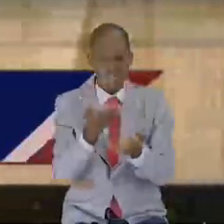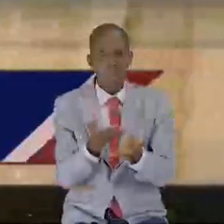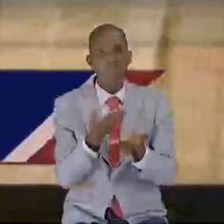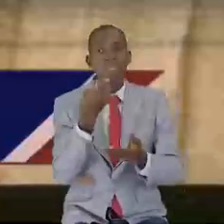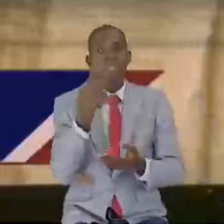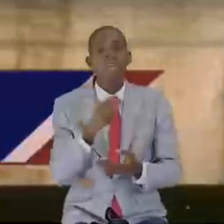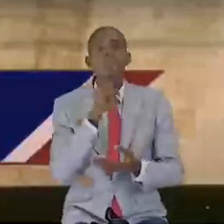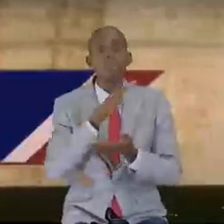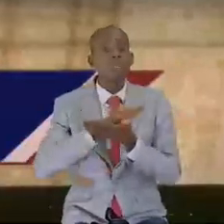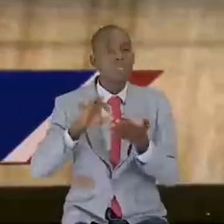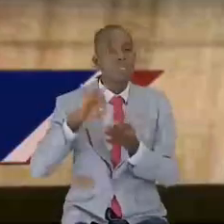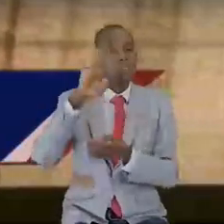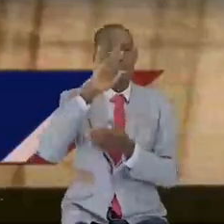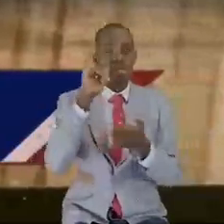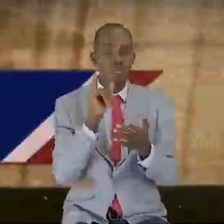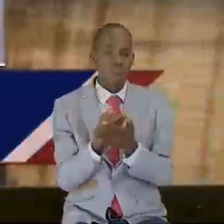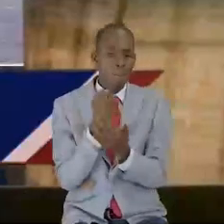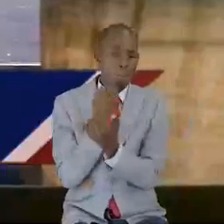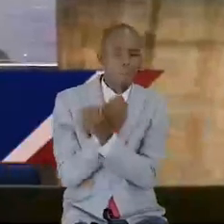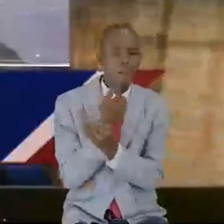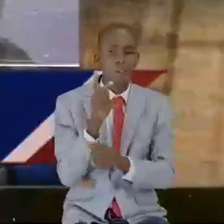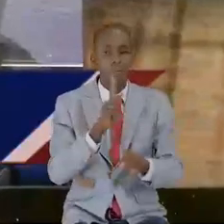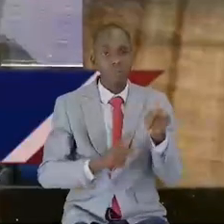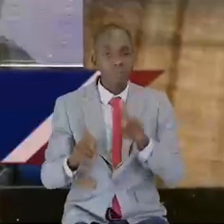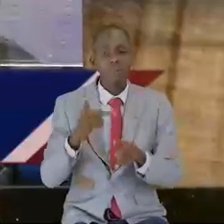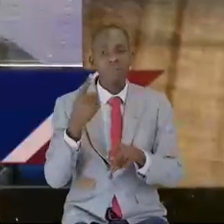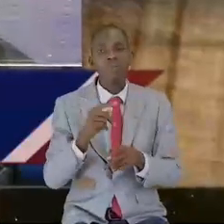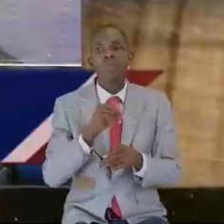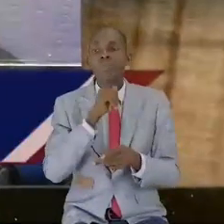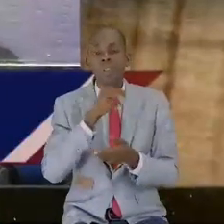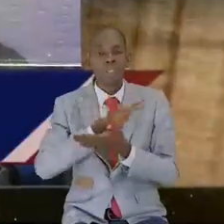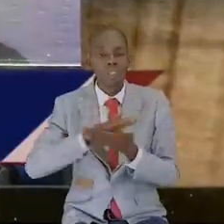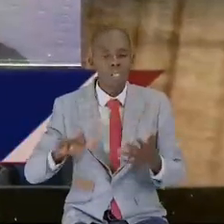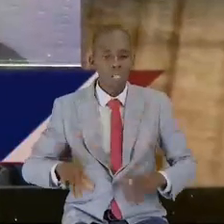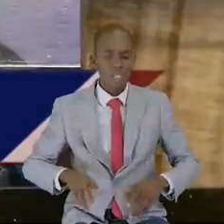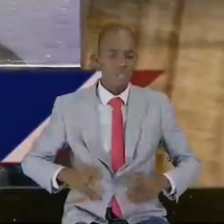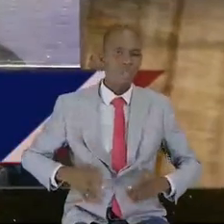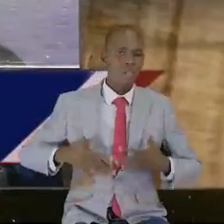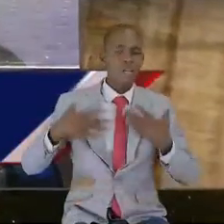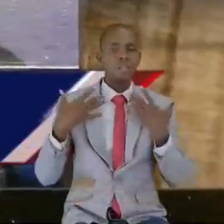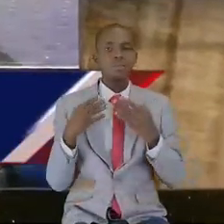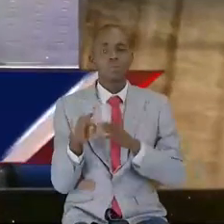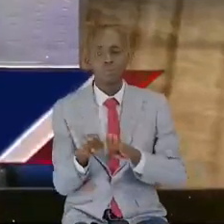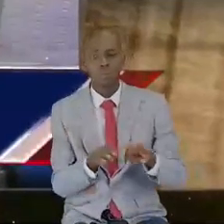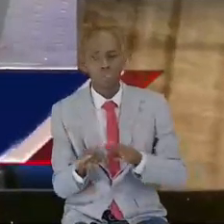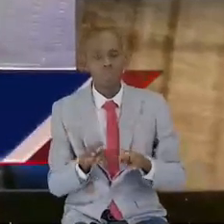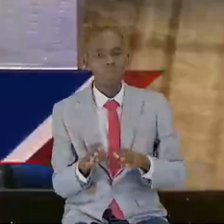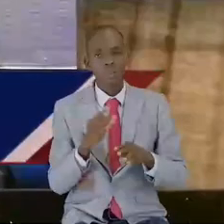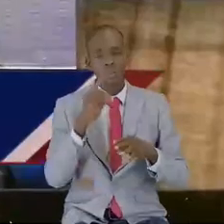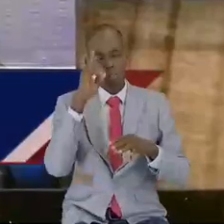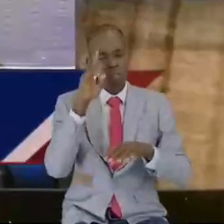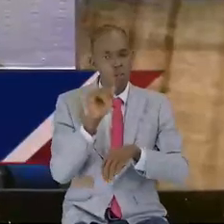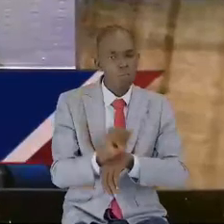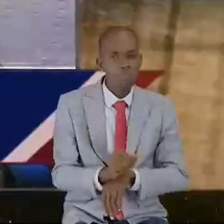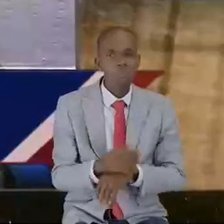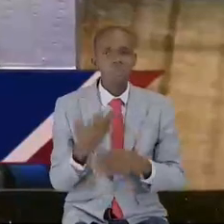Les esprits impurs qui les liaient dans un style de vie impur, dans les habitudes impures, dans